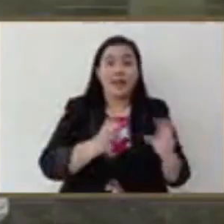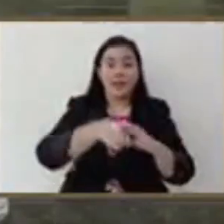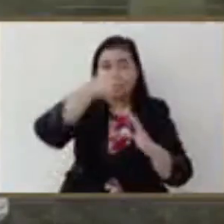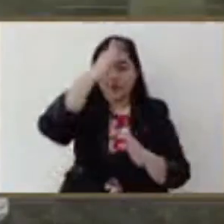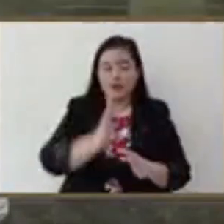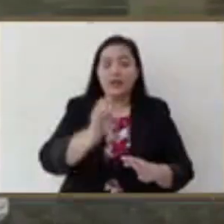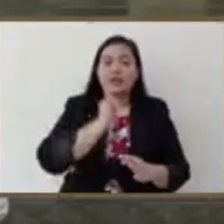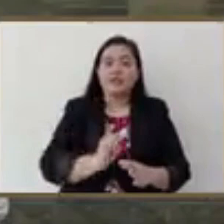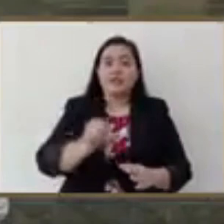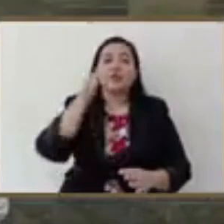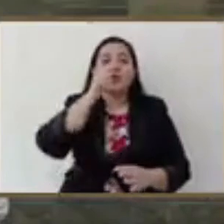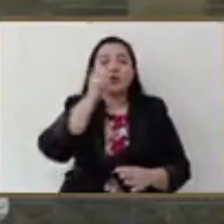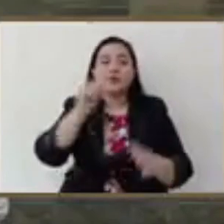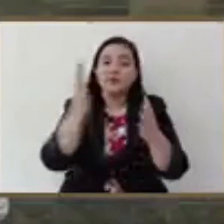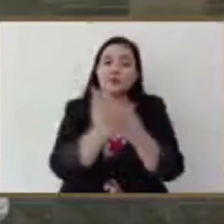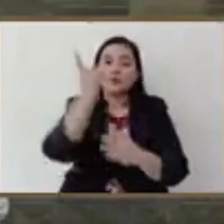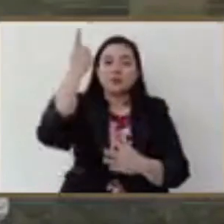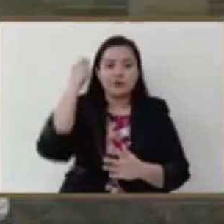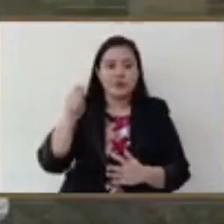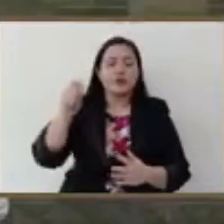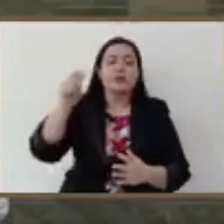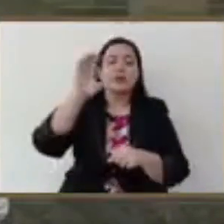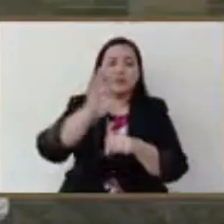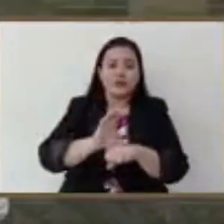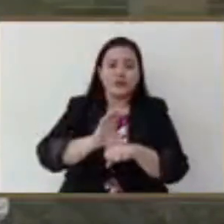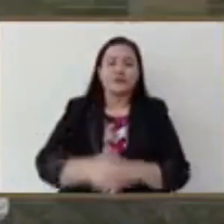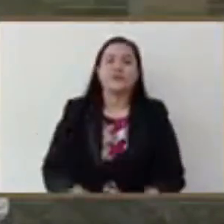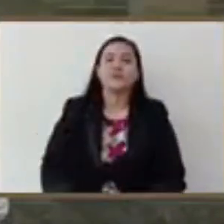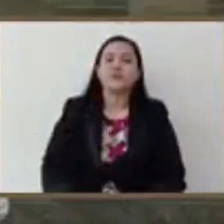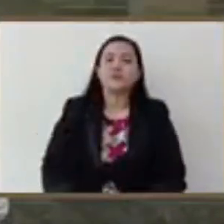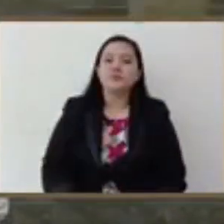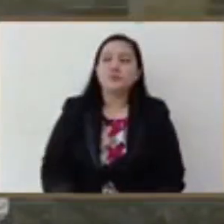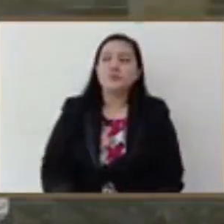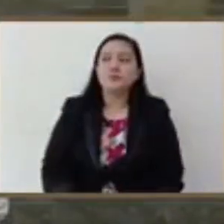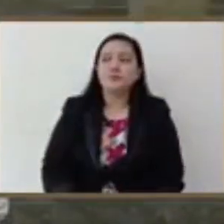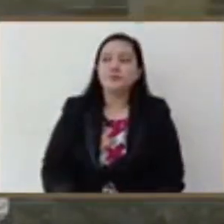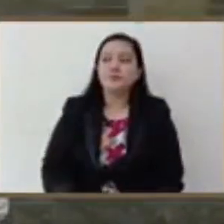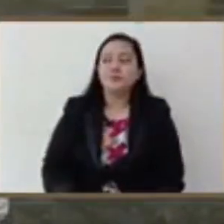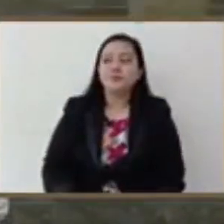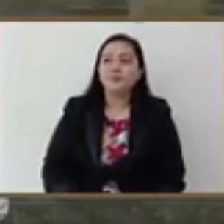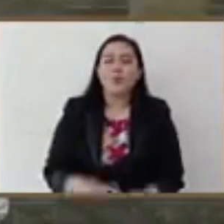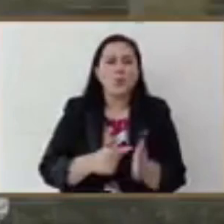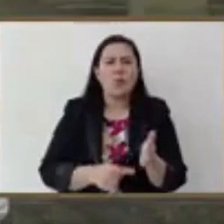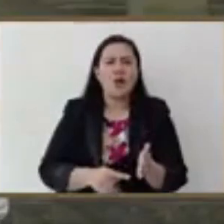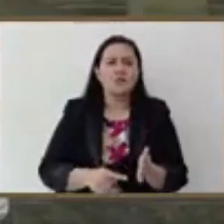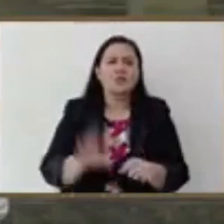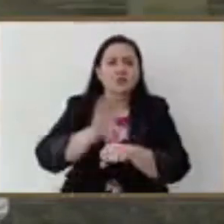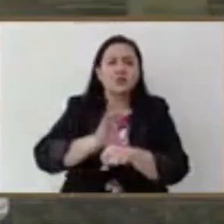listen, anong ginagawa po ng church? Sabi ko sa inyo kanina, pinagyayaman kung meron